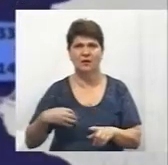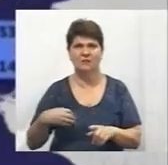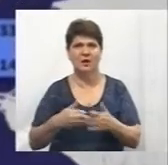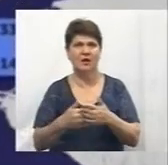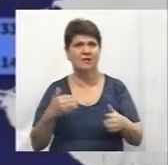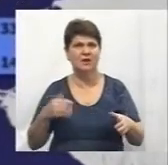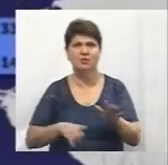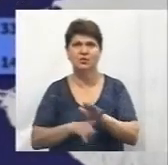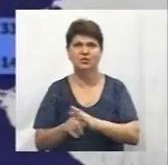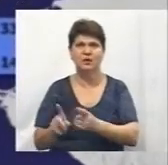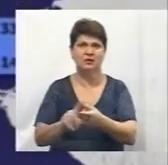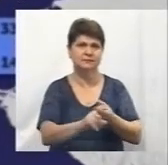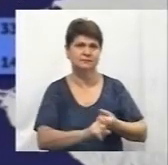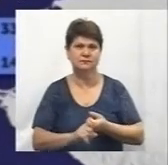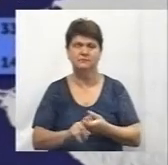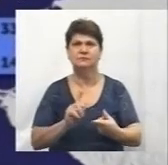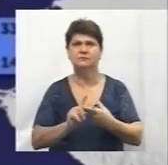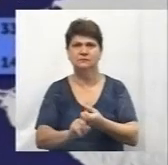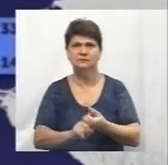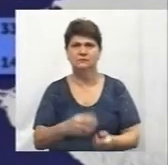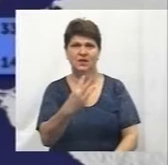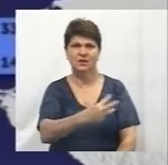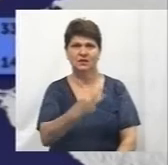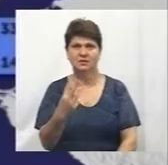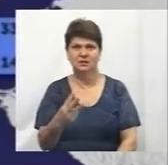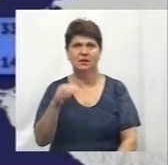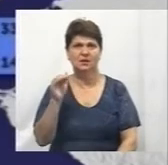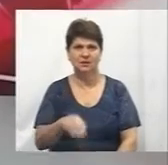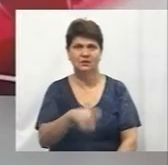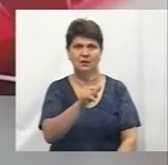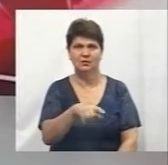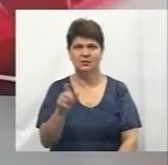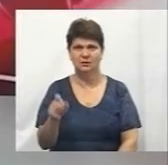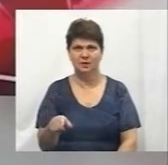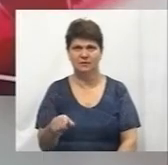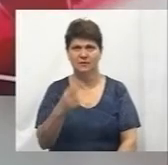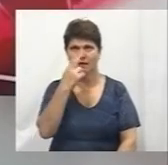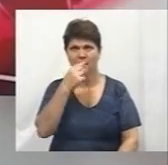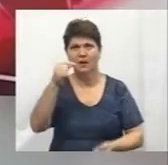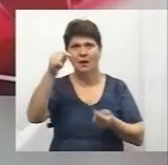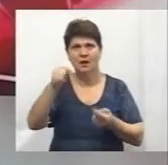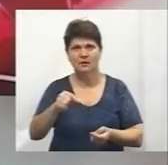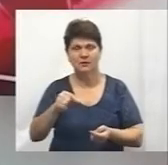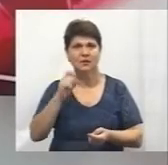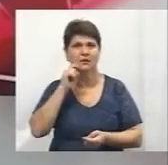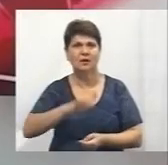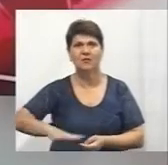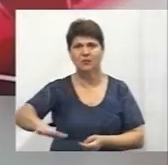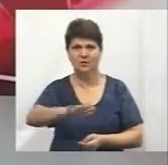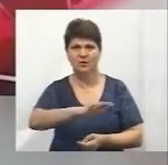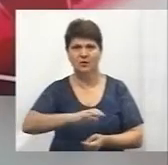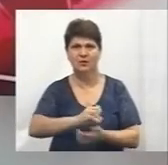початку пандемії заразилося понад 33 тисячі людей. Адаптивний карантин в Україні продовжать